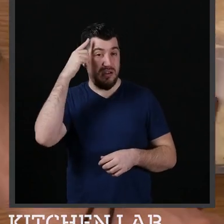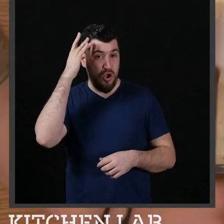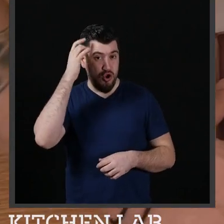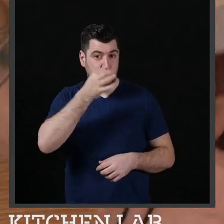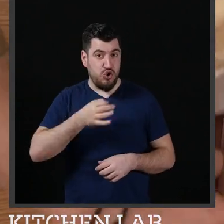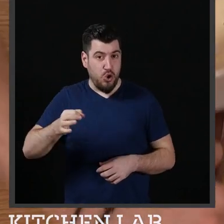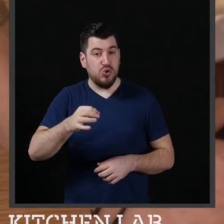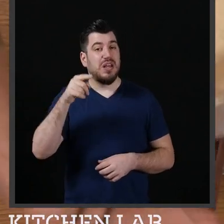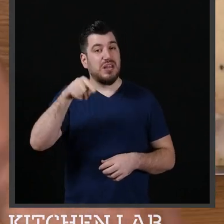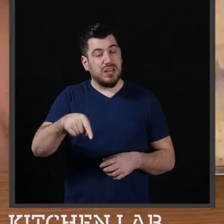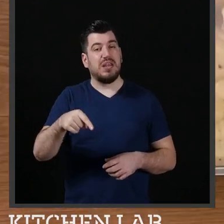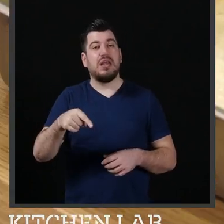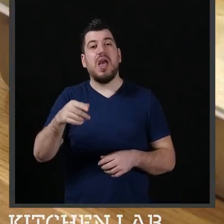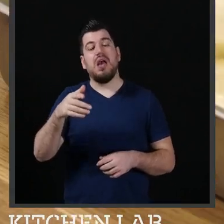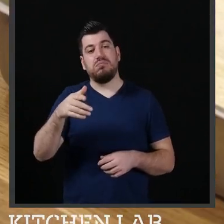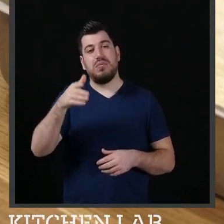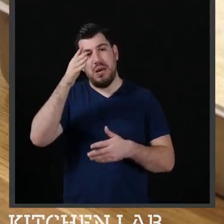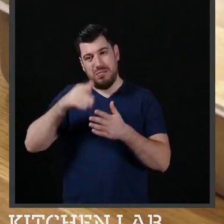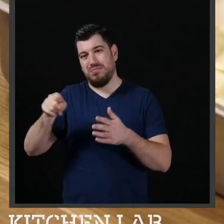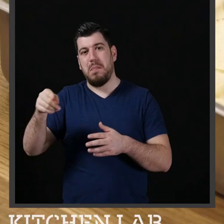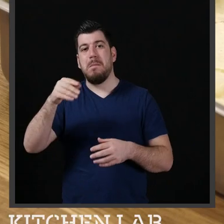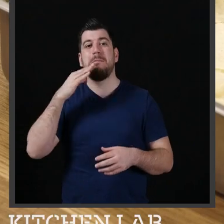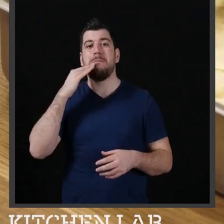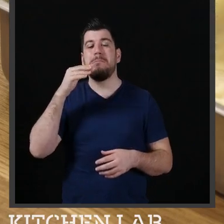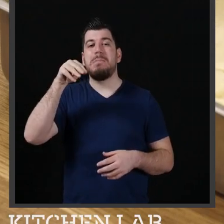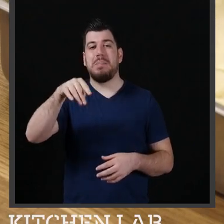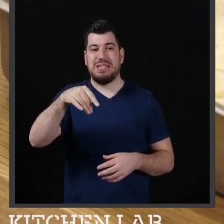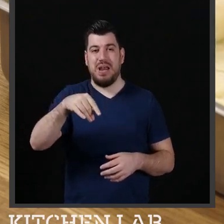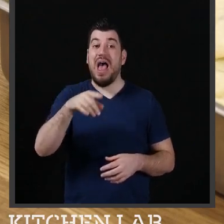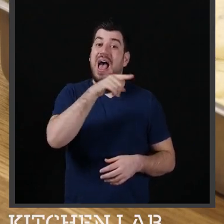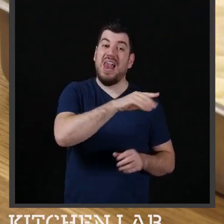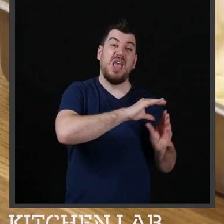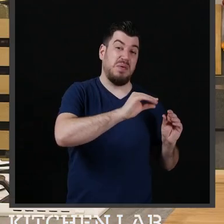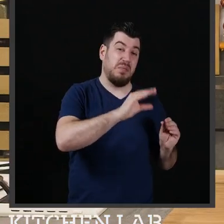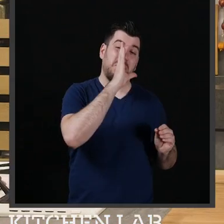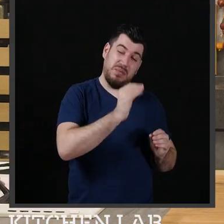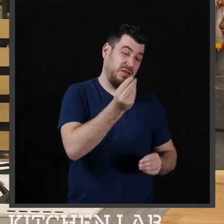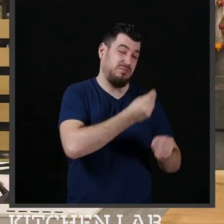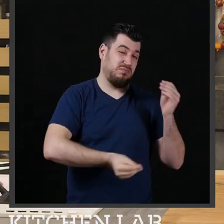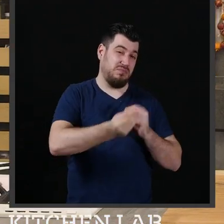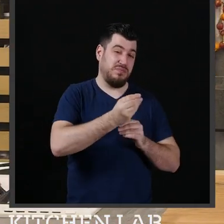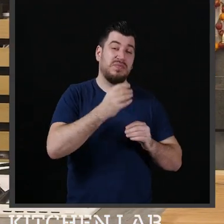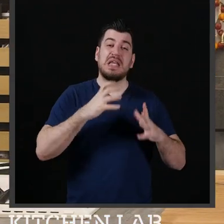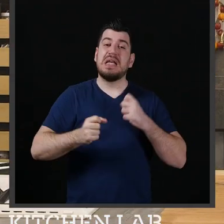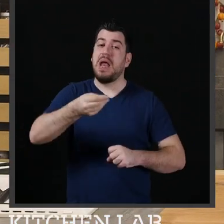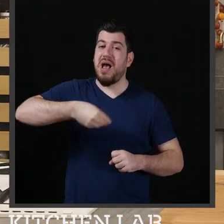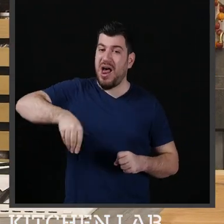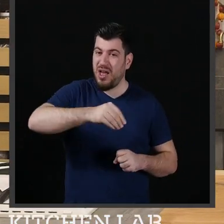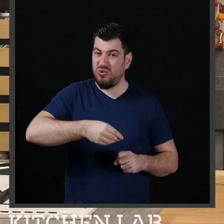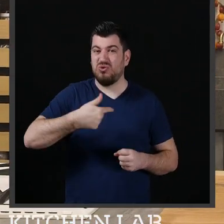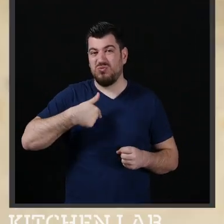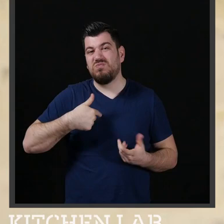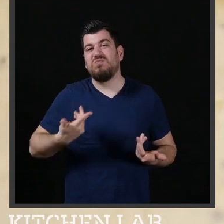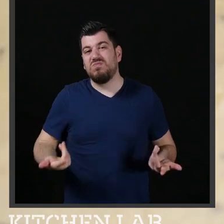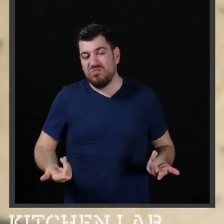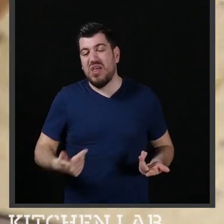θα δουλέψει, αλλά καλός ή κακός, η μπεσαμέλ είναι μπεσαμέλ. Άμα η κρέμα γάλακτος μπορούσε να αντικαταστήσει την μπεσαμέλ, θα τη